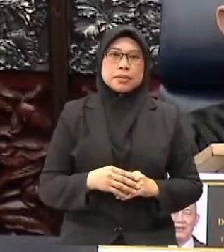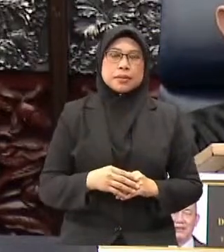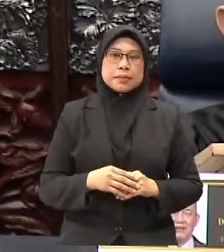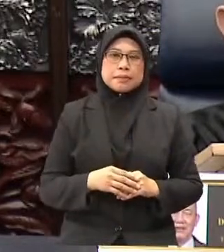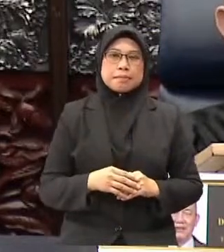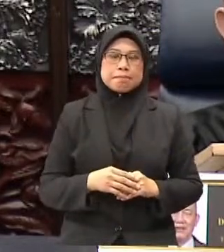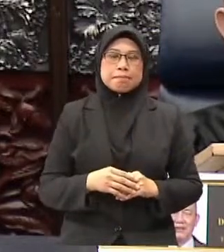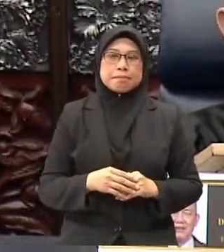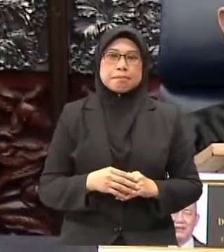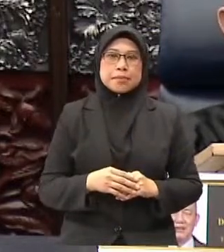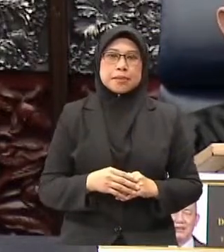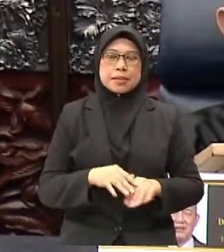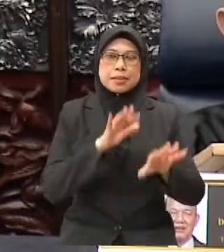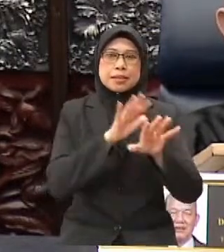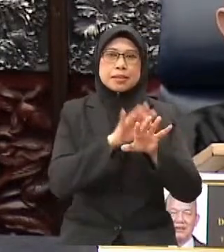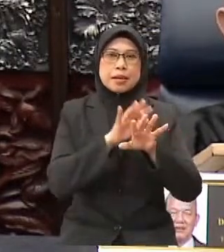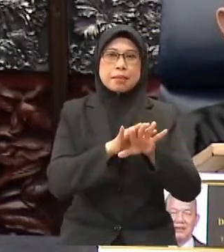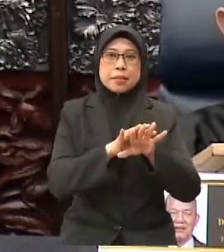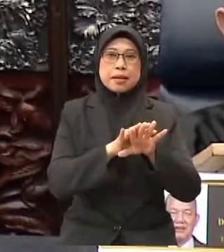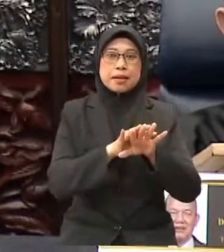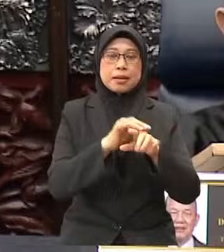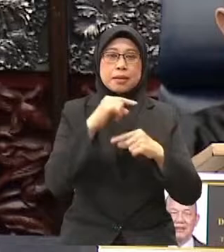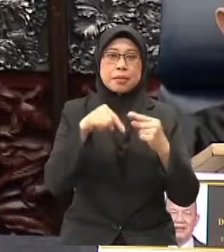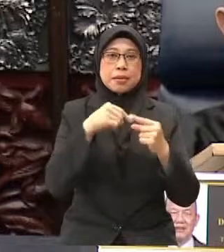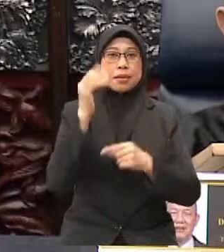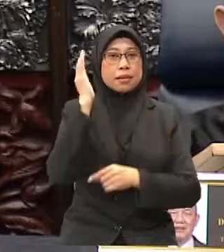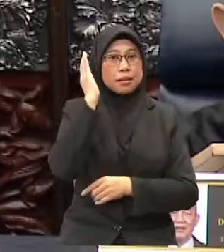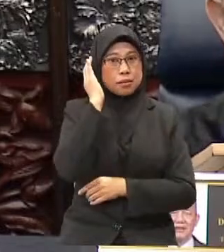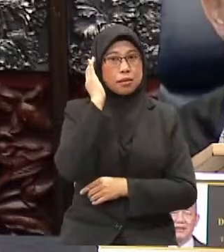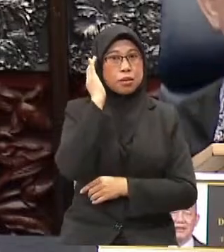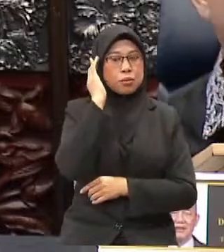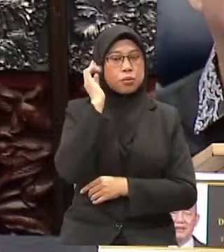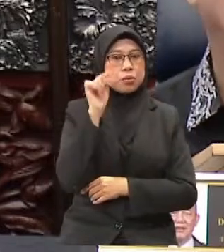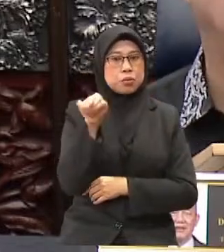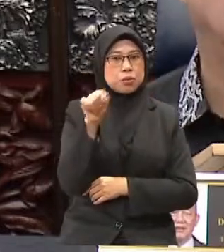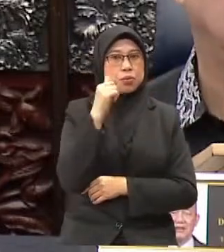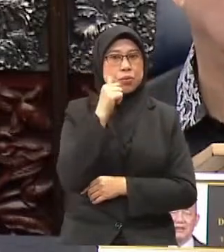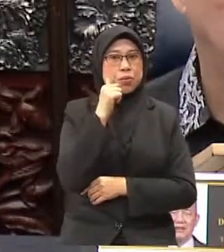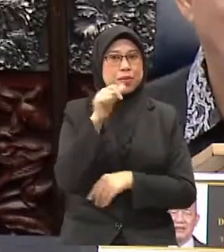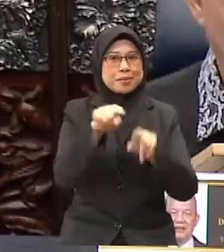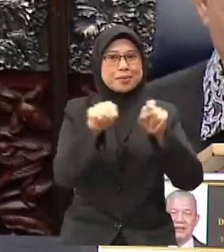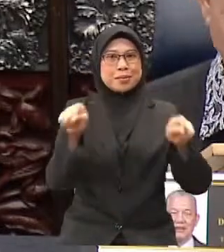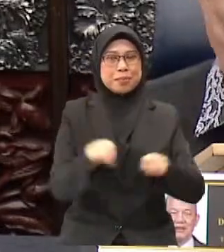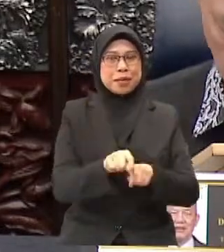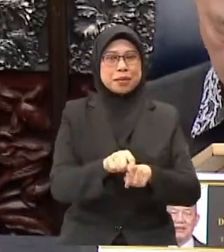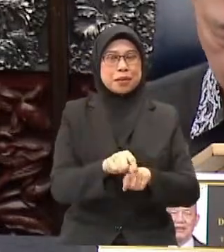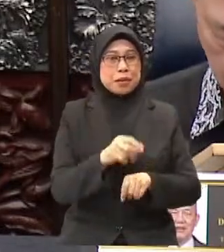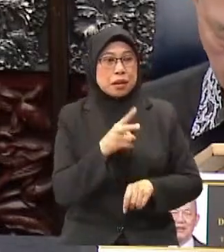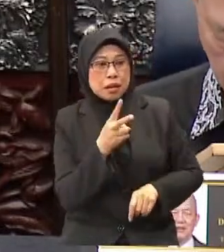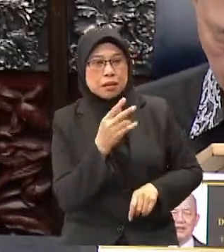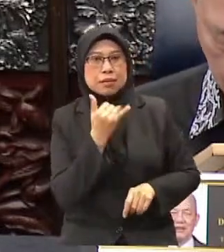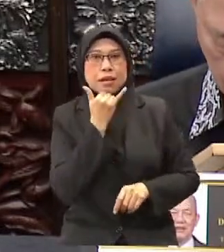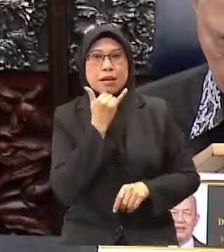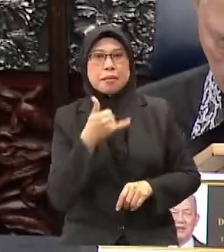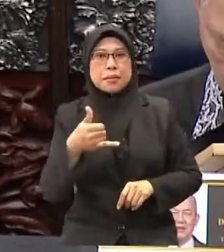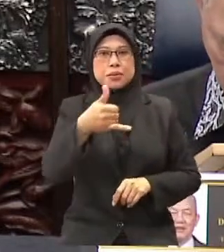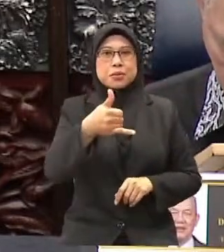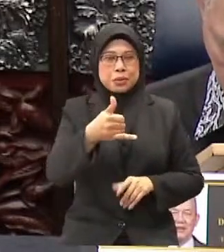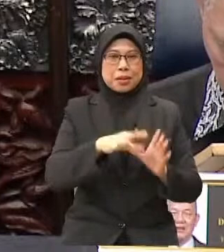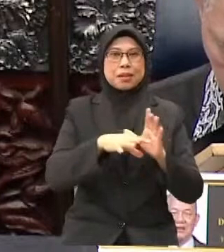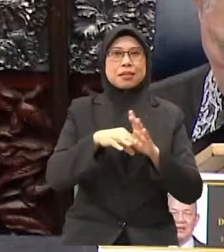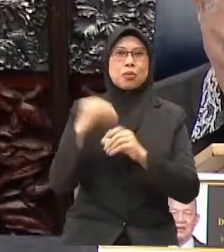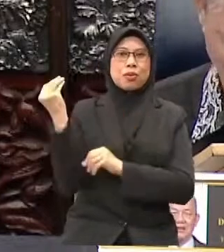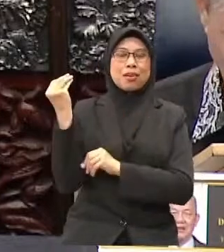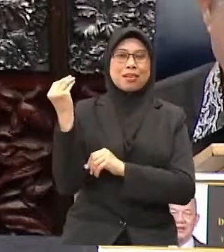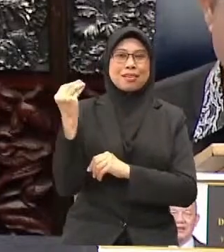juga sebab ramai juga penumpang Apabila mereka tahu bahawa itu coach wanita mereka akan keluar daripada coach tersebut dari segi